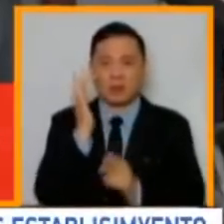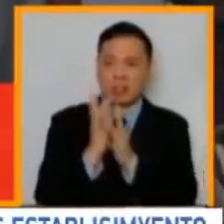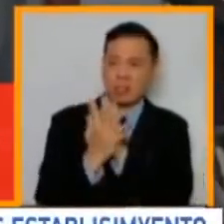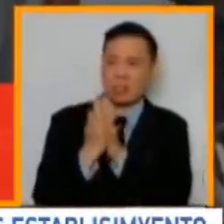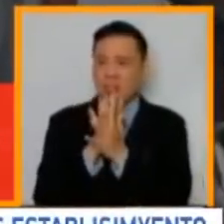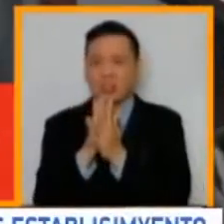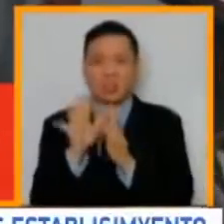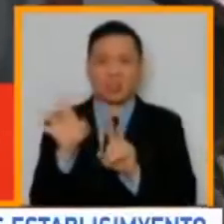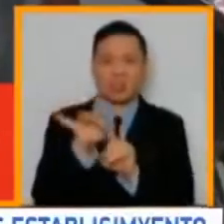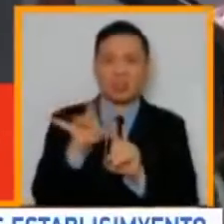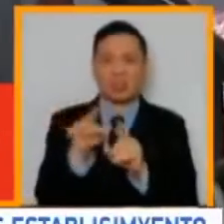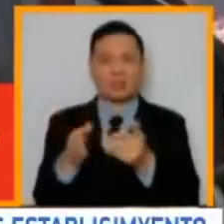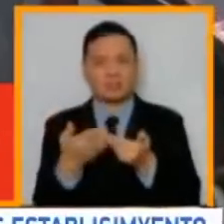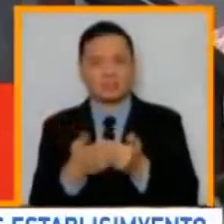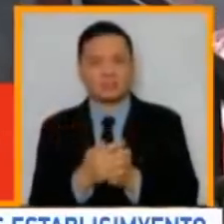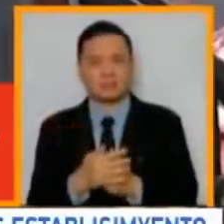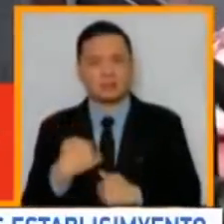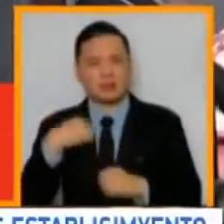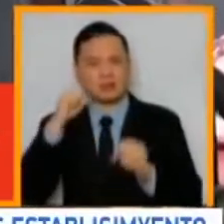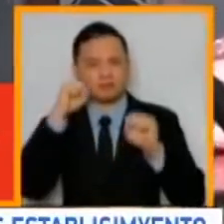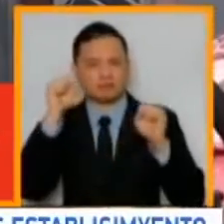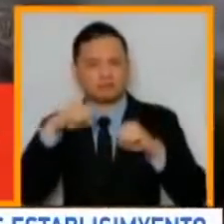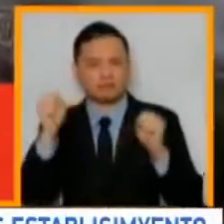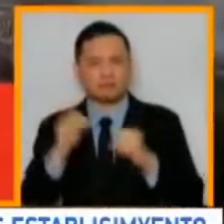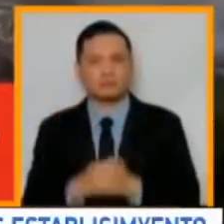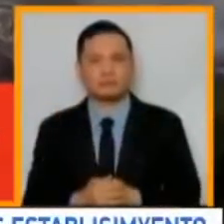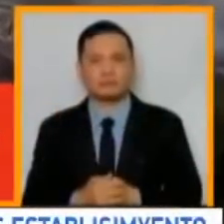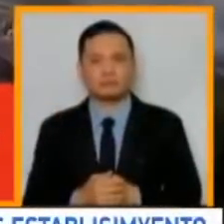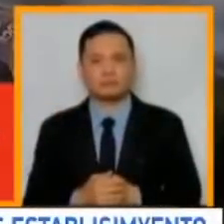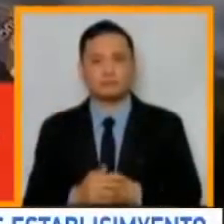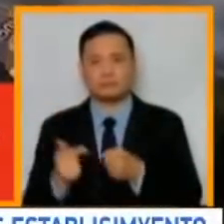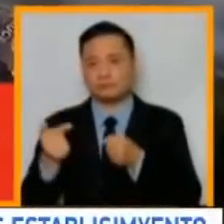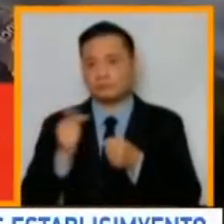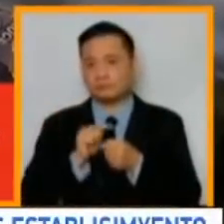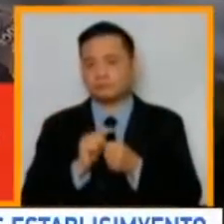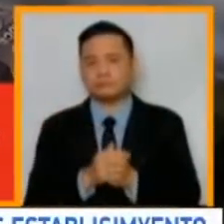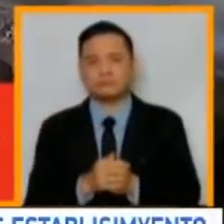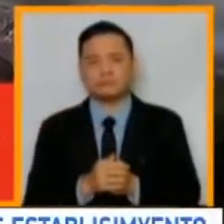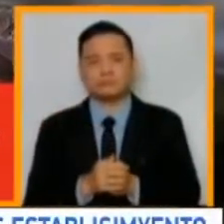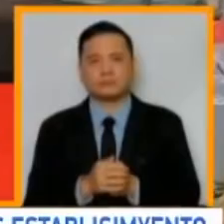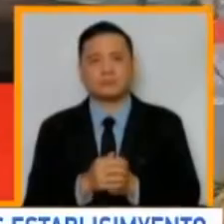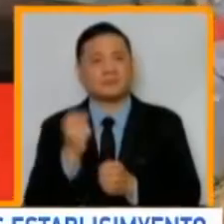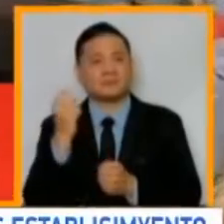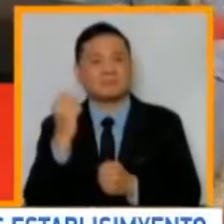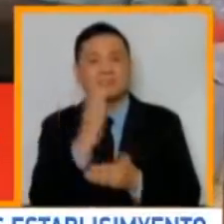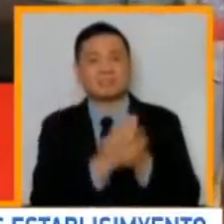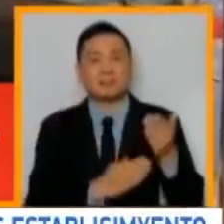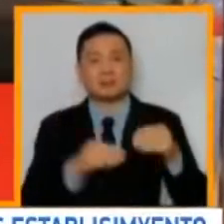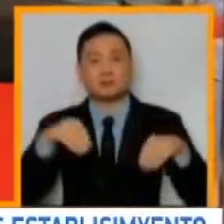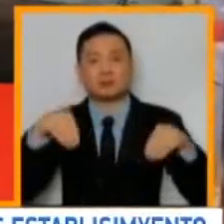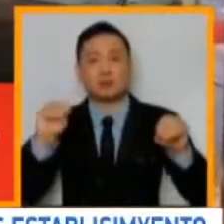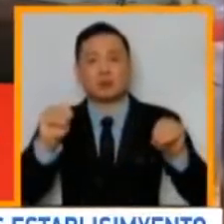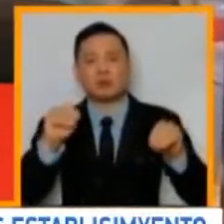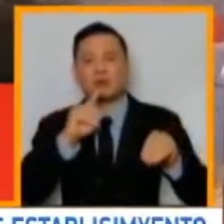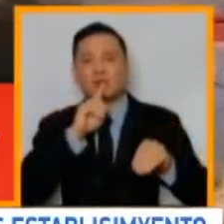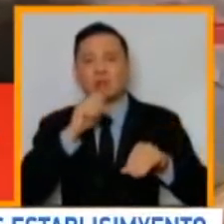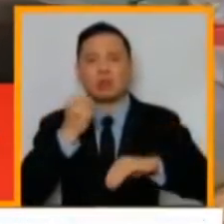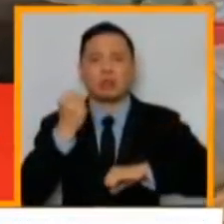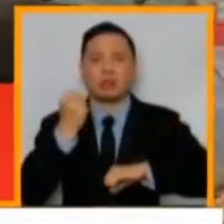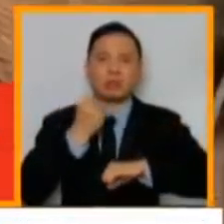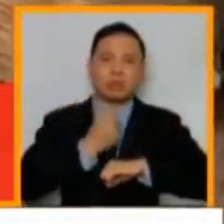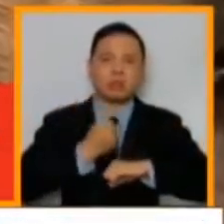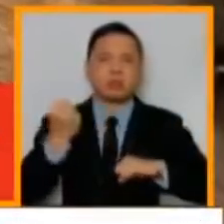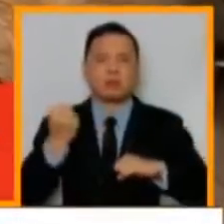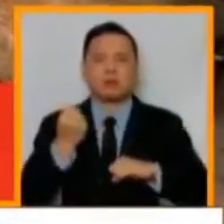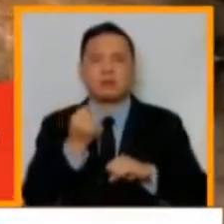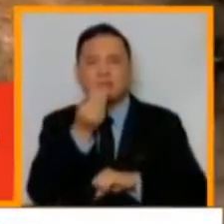doon. Yun nga lang, hindi maiwasang humina ang kita ng ibang nagtitinda rito dahil nabawasan ang kanilang mga suki. Kaya di na